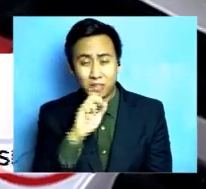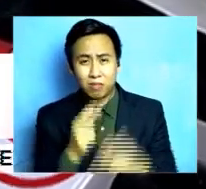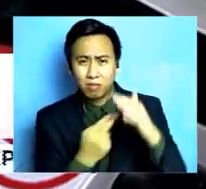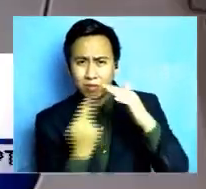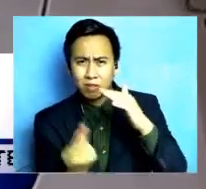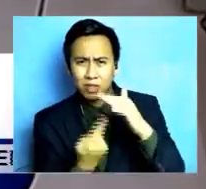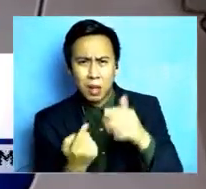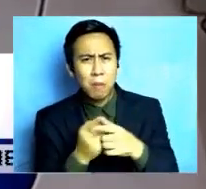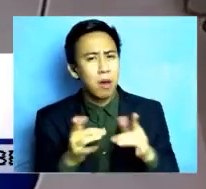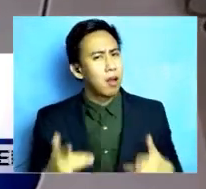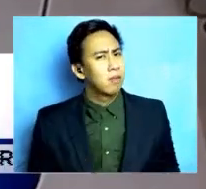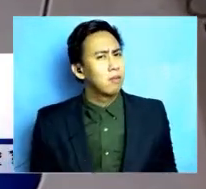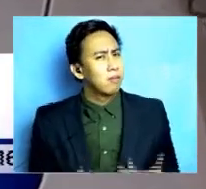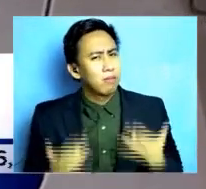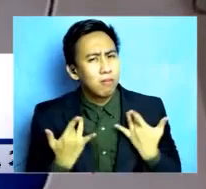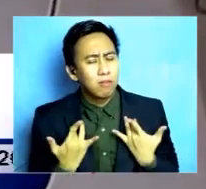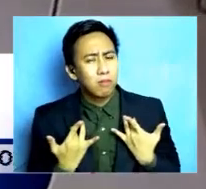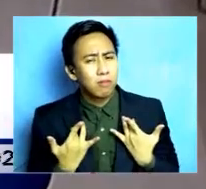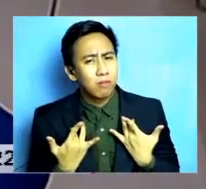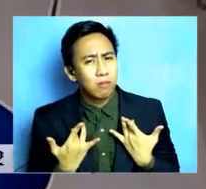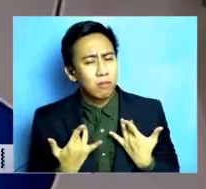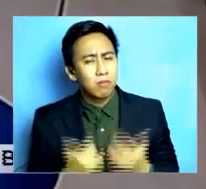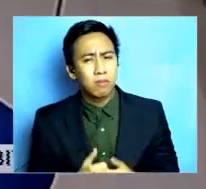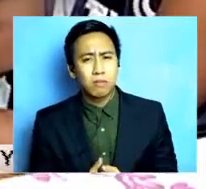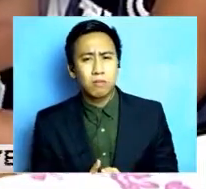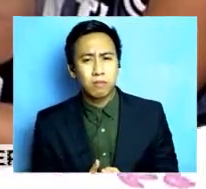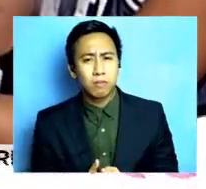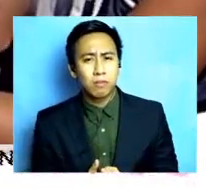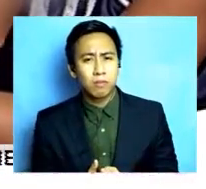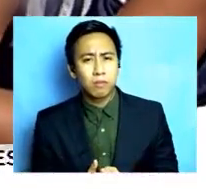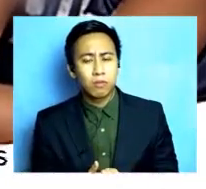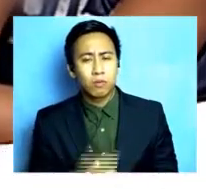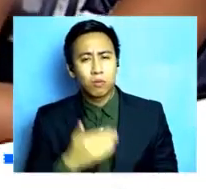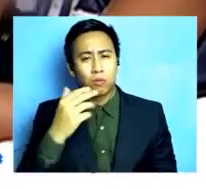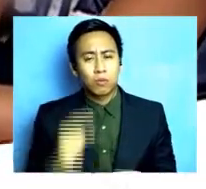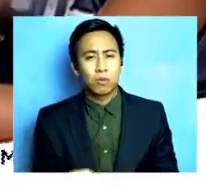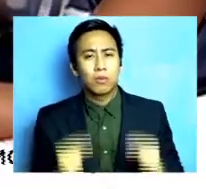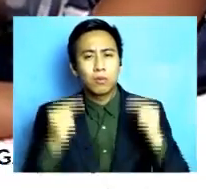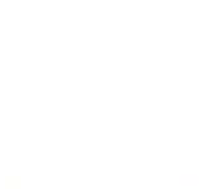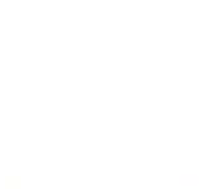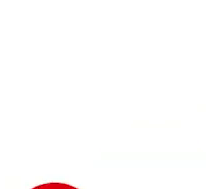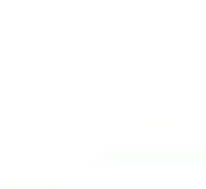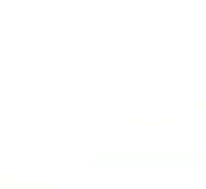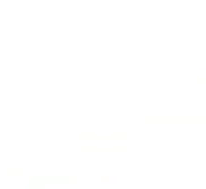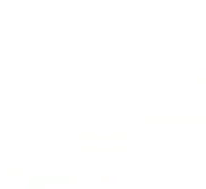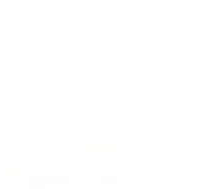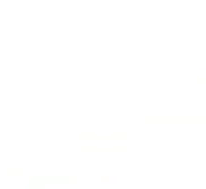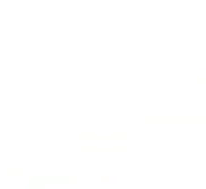pinag-usapan dito eh. Nagbabalita mula sa frontline, Gary De Leon, News 5.